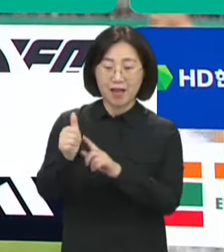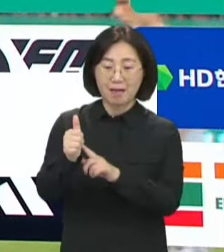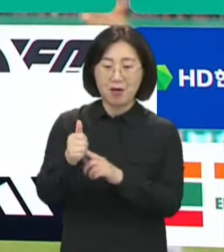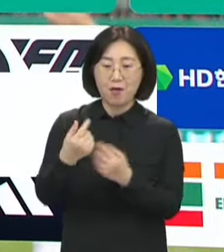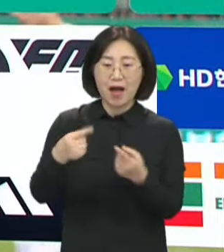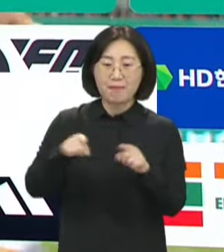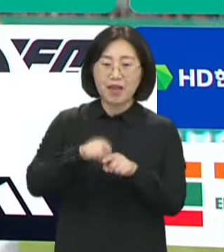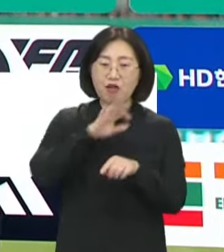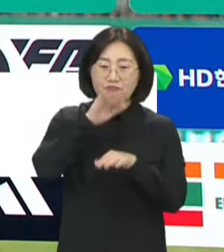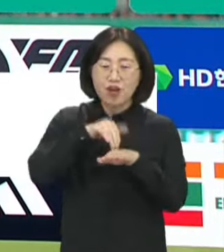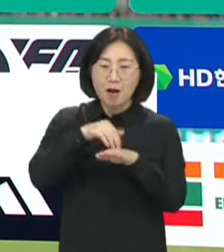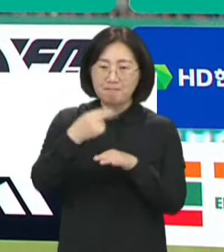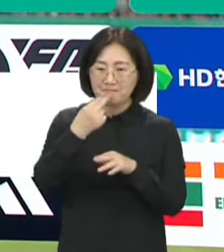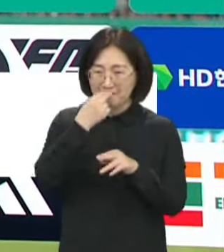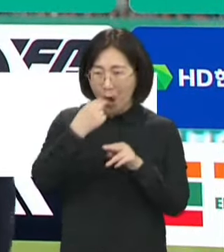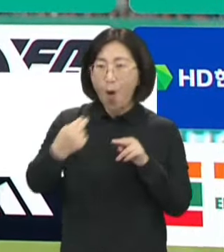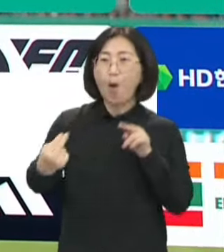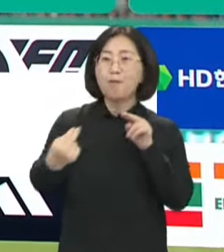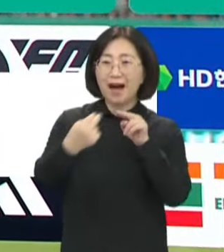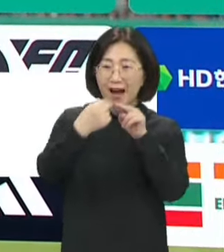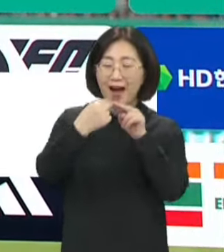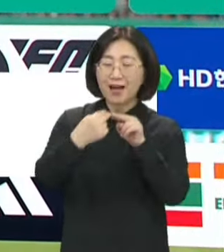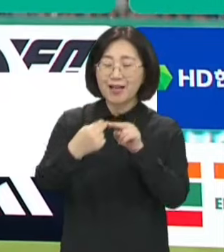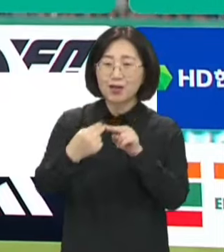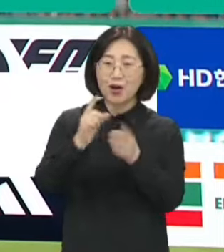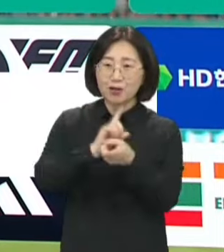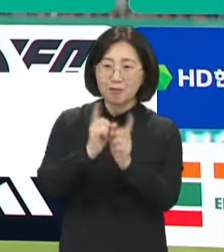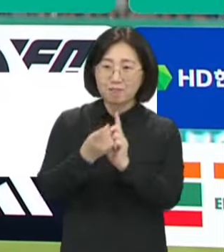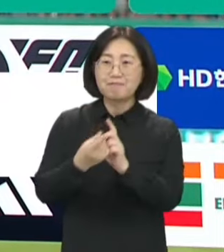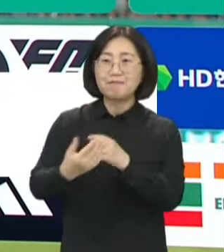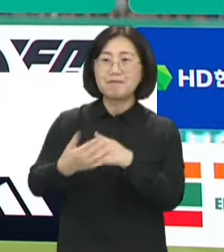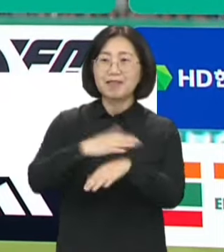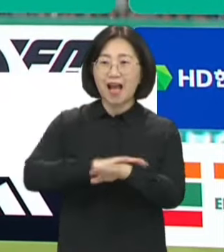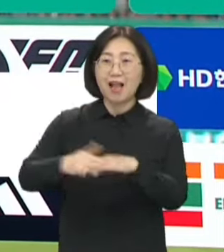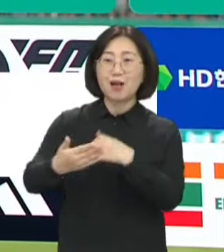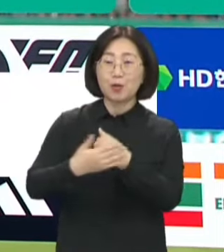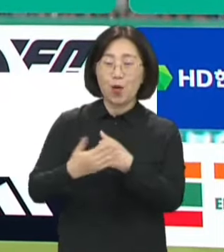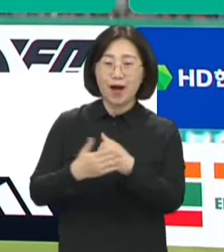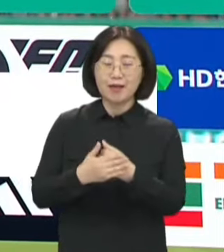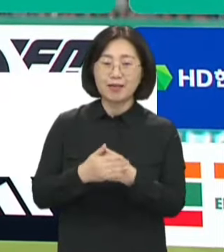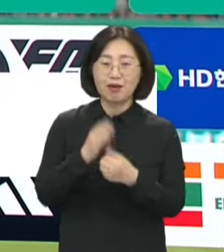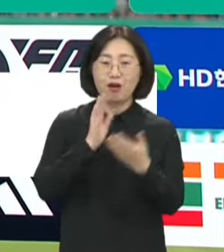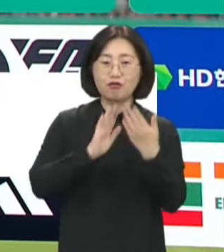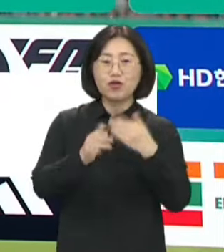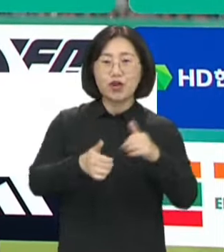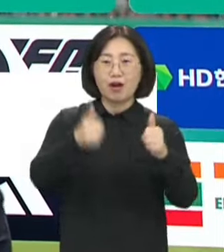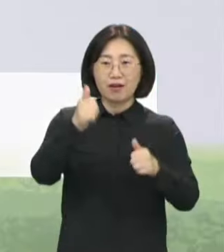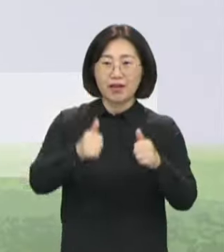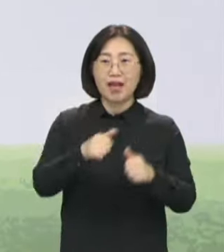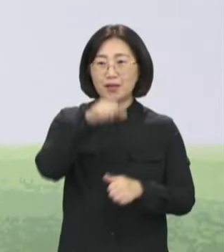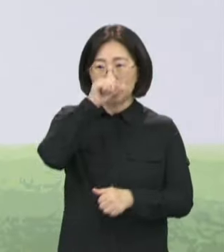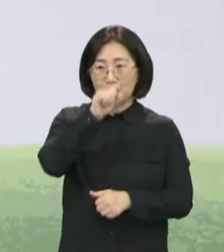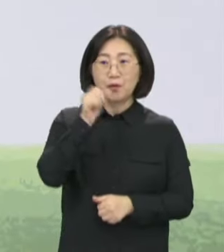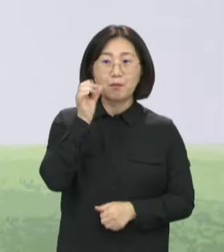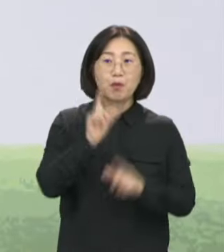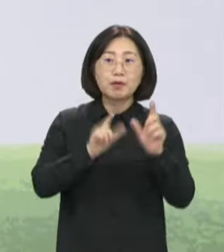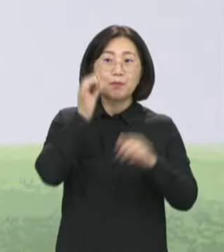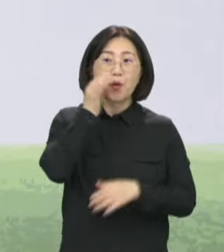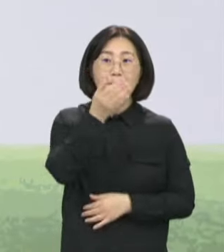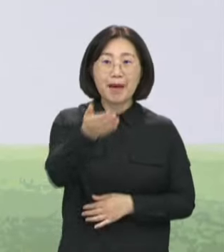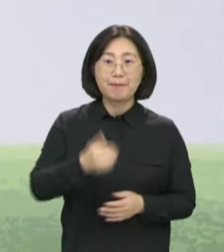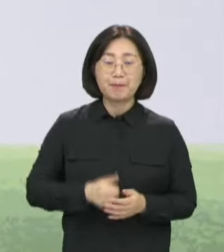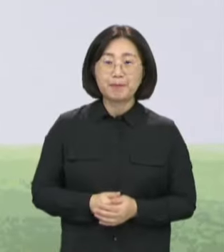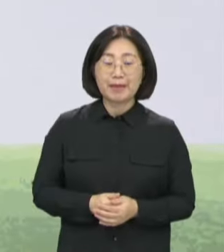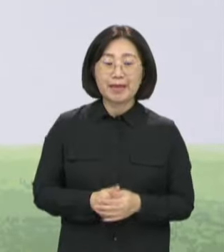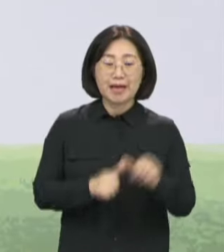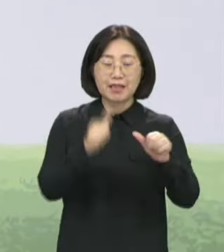때문에 또 공격수들이 제 말을 잘 받아줘가지고 오늘 또 후반전에 더 좋은 경기를 했던 것 같습니다. 최근